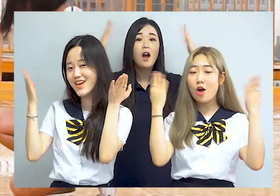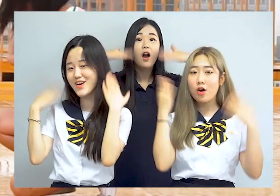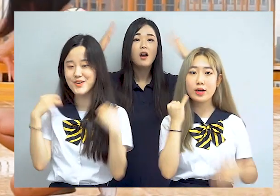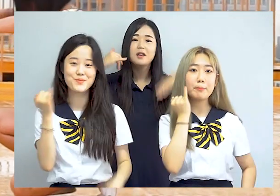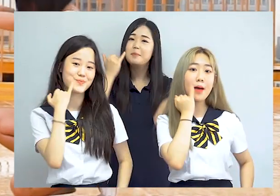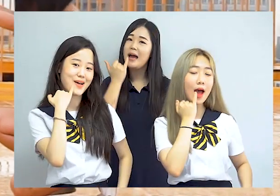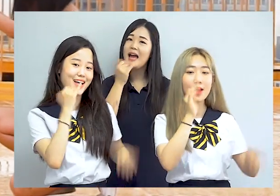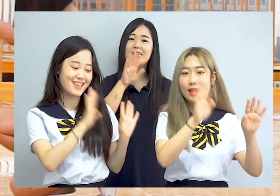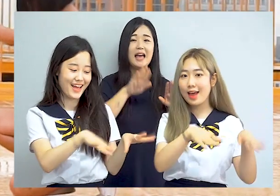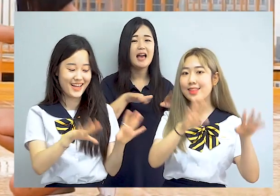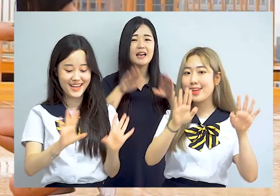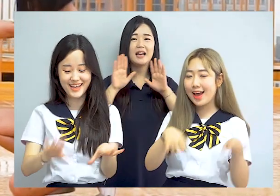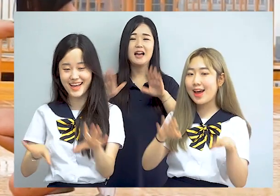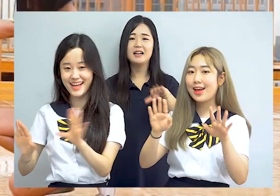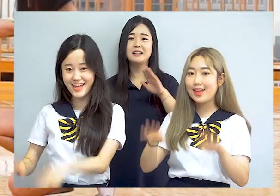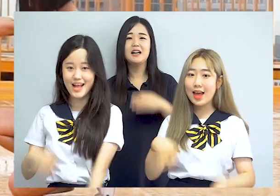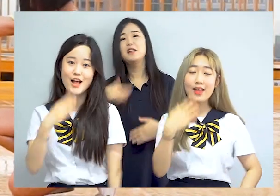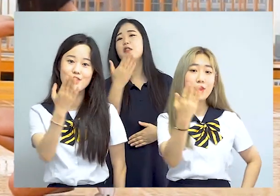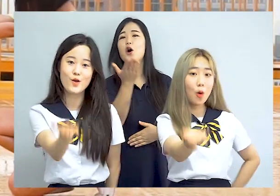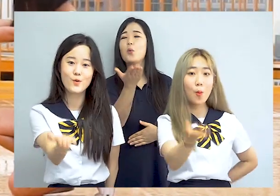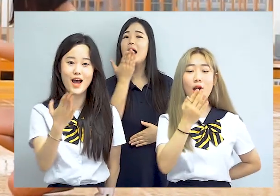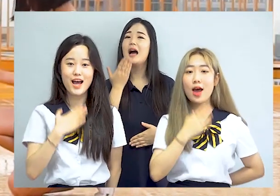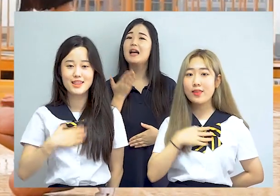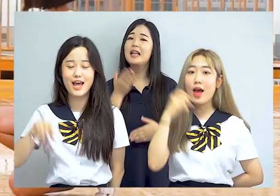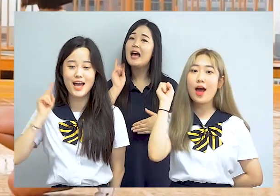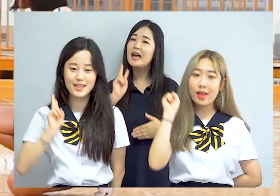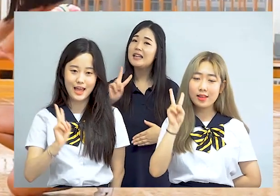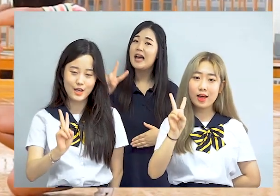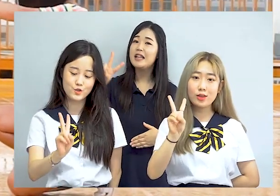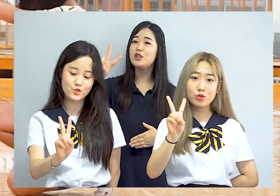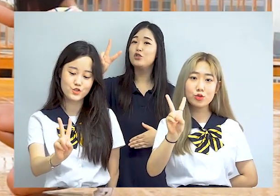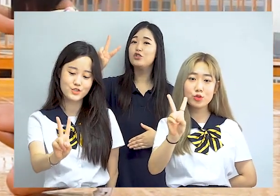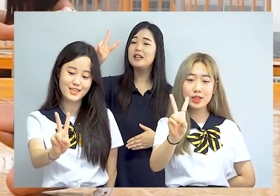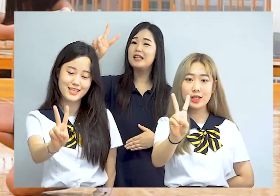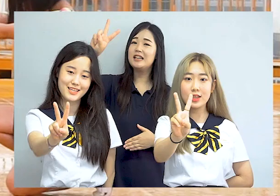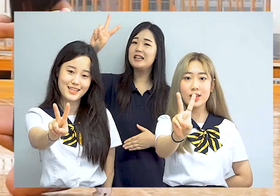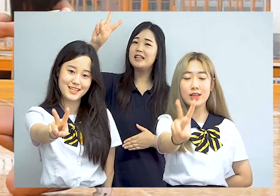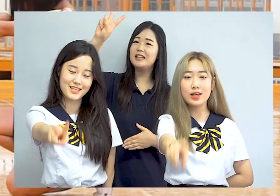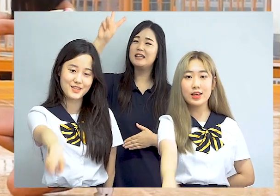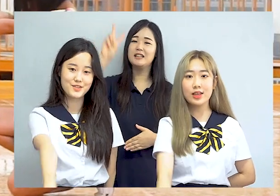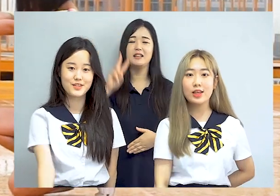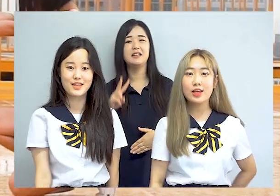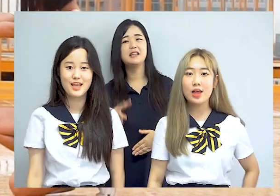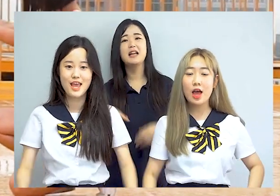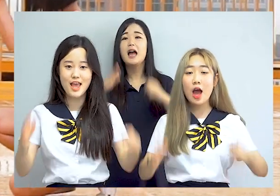지난 여름 바닷가 너와 나 단둘이